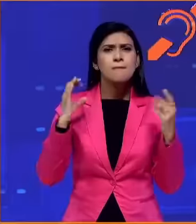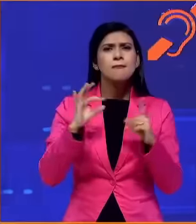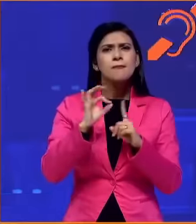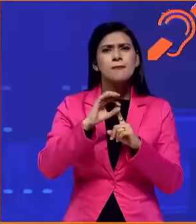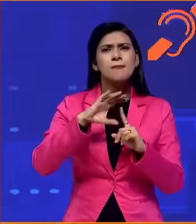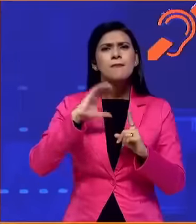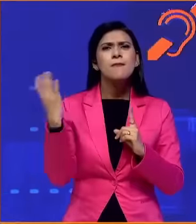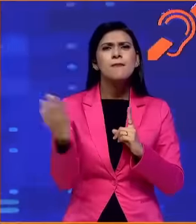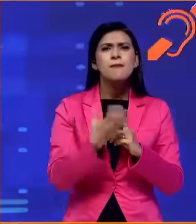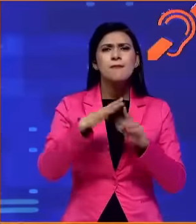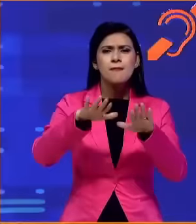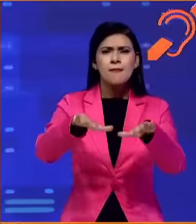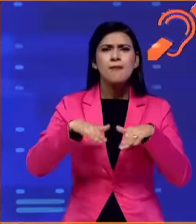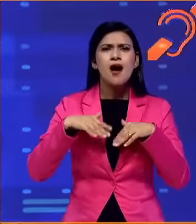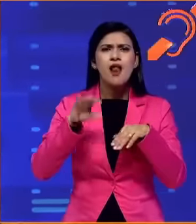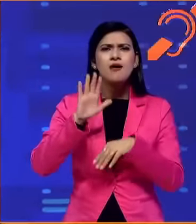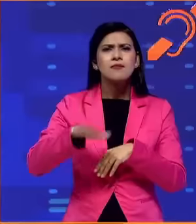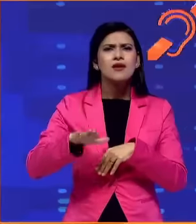संसदमें,